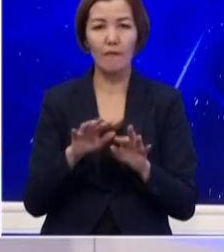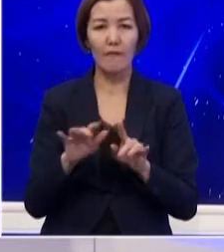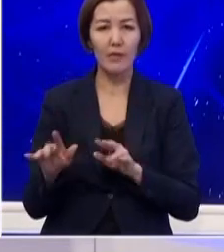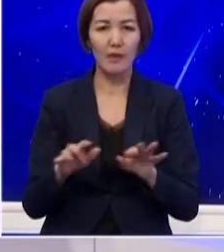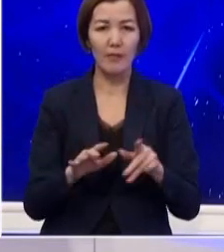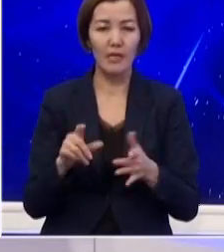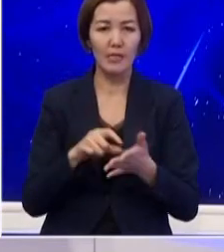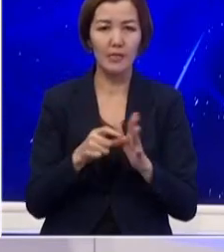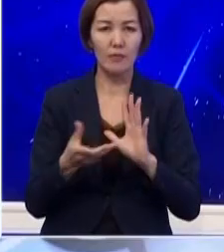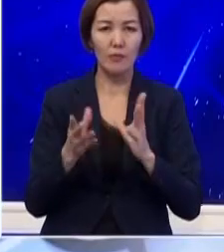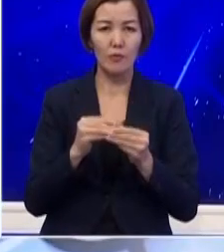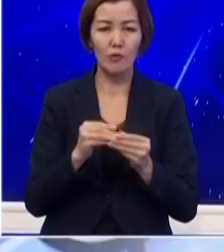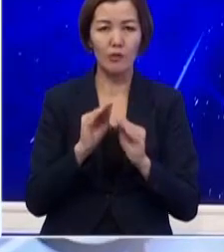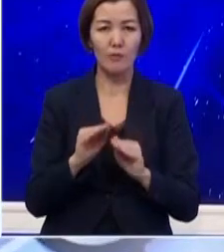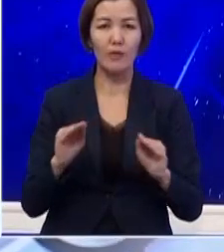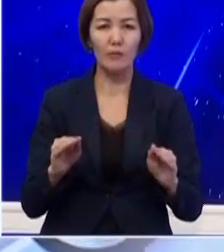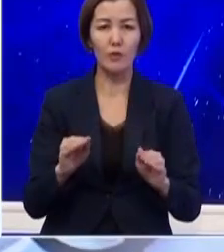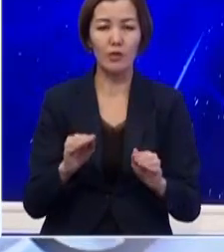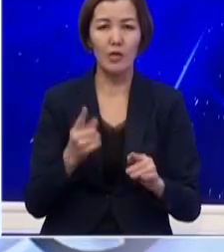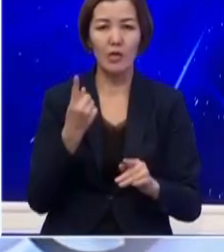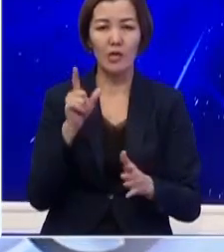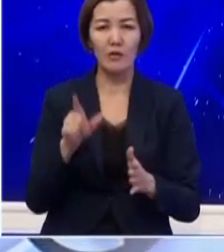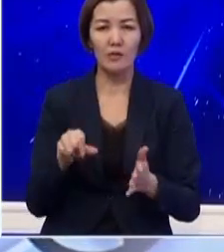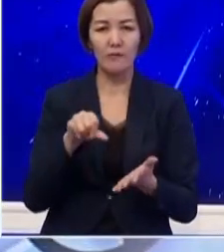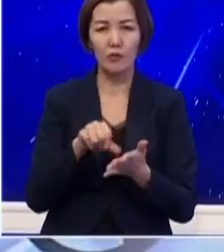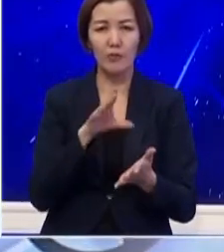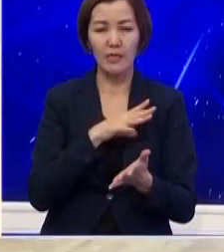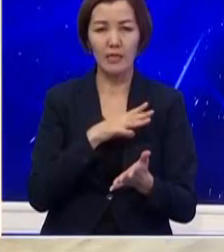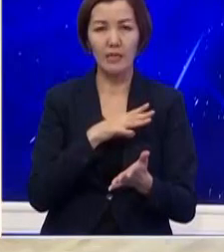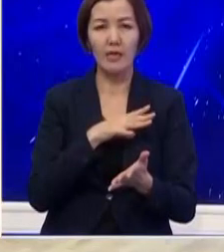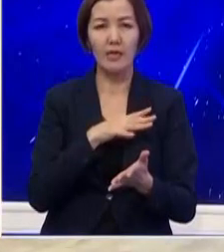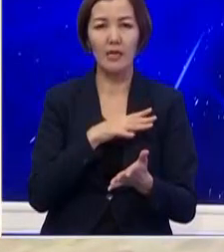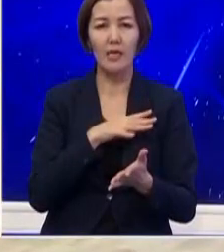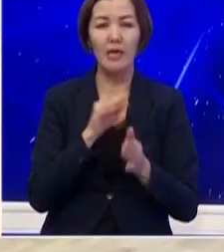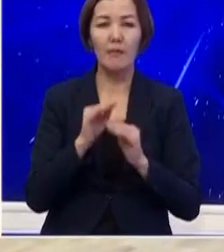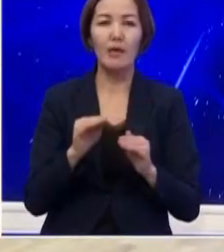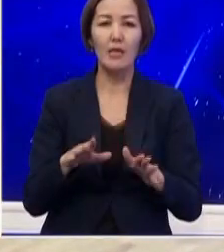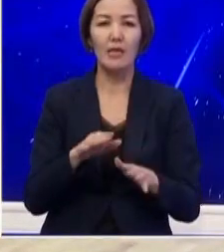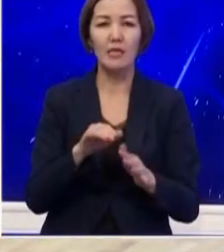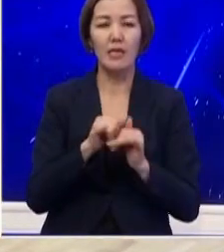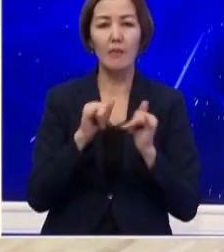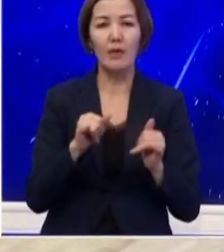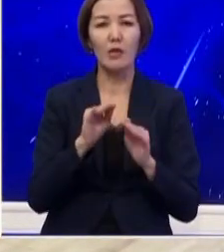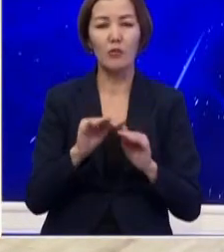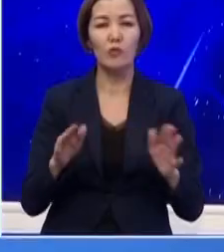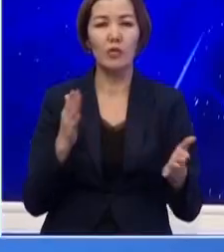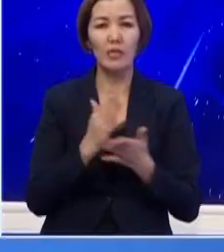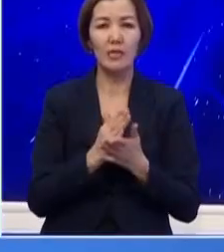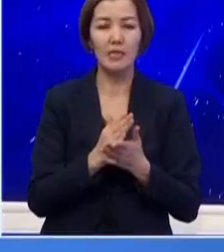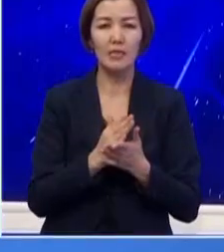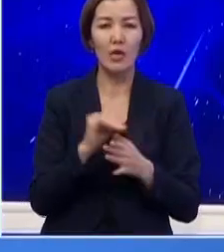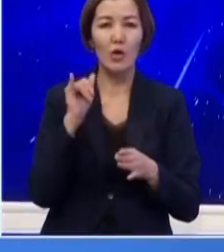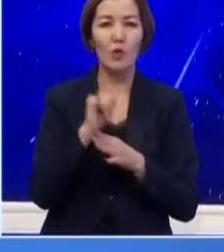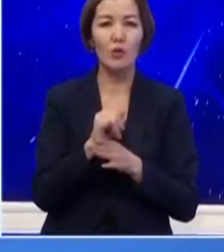фортепиано сыныбы бойынша білім алушылардың жеке орындауы болды. Қатысқан өнерлер арасында кәсіби дамыған оқушылар да кездесті.